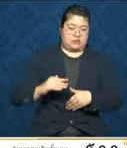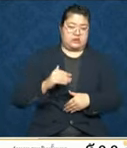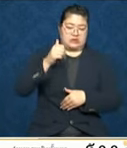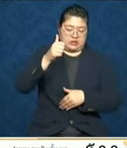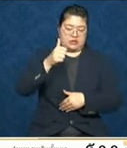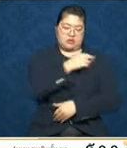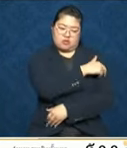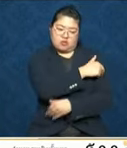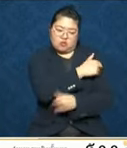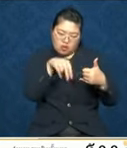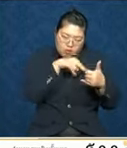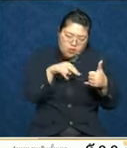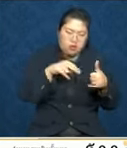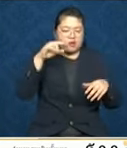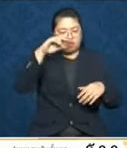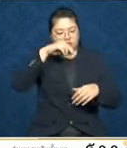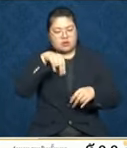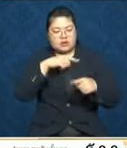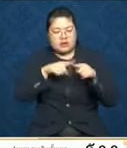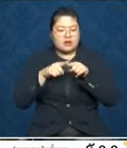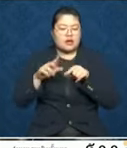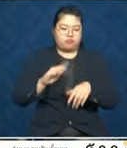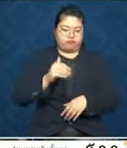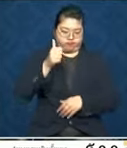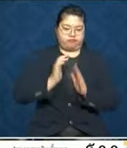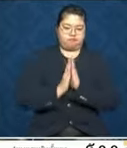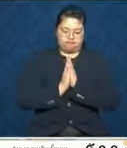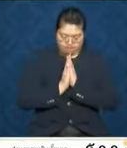รทางการแพทย์ทุกคนด้วยครับขอบพระคุณมากครับท่านประธาน